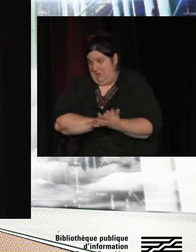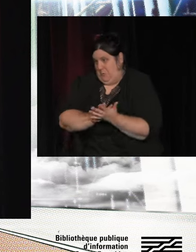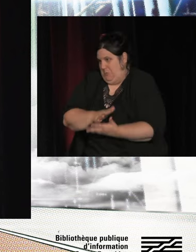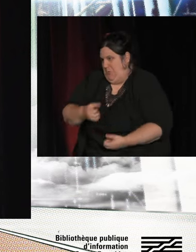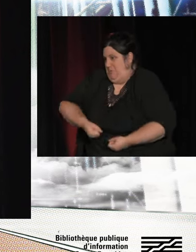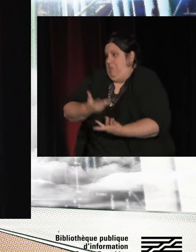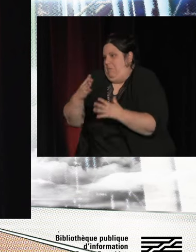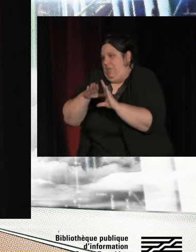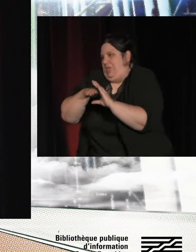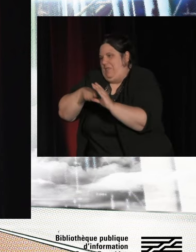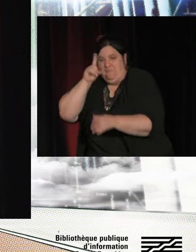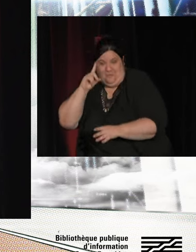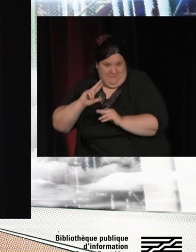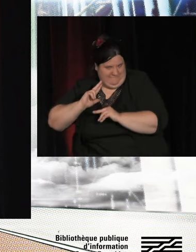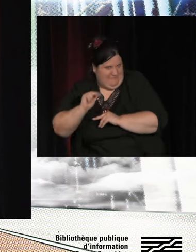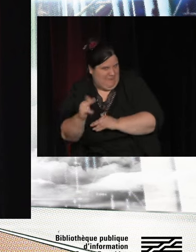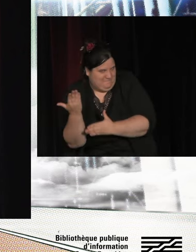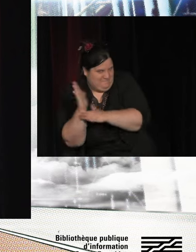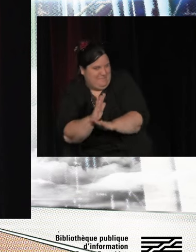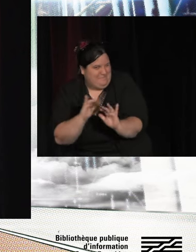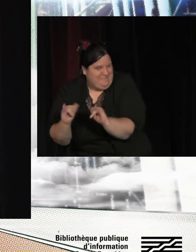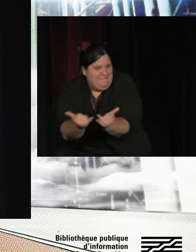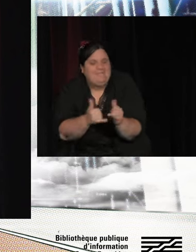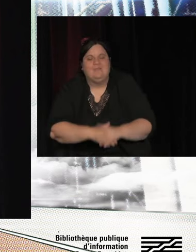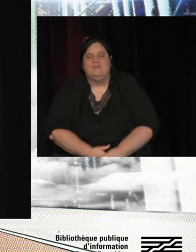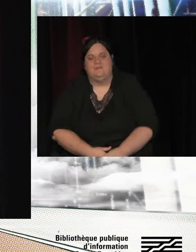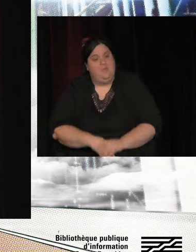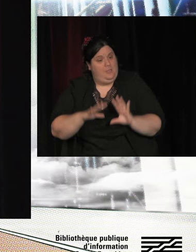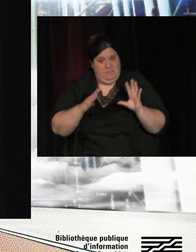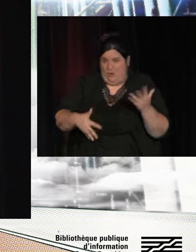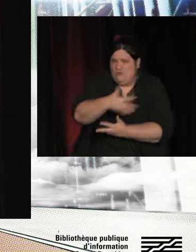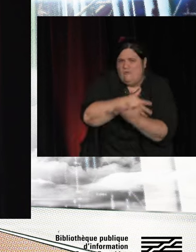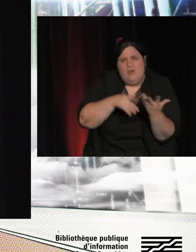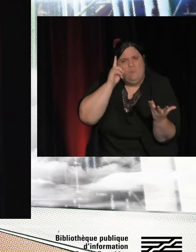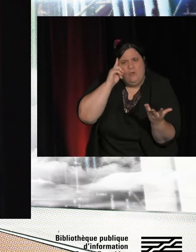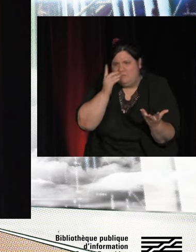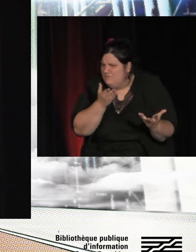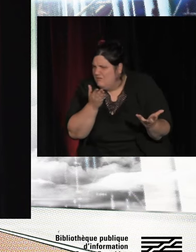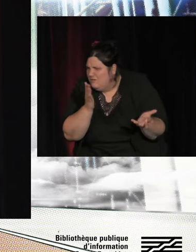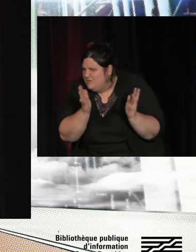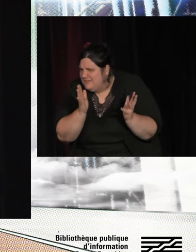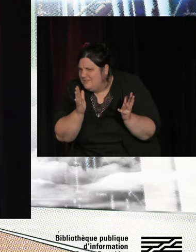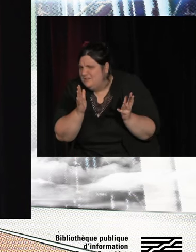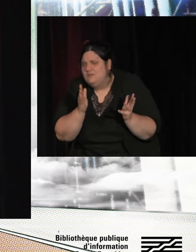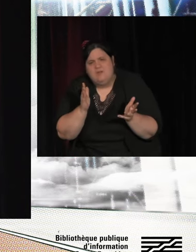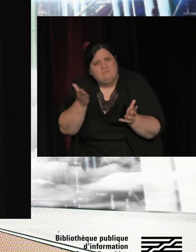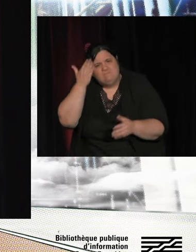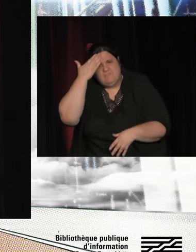mais on va bientôt se mettre à jouer. Pourquoi est-ce que j'ai décidé de faire un shuffler ? Est-ce qu'il y a des gens dans la salle qui sont familiers avec le trouble de